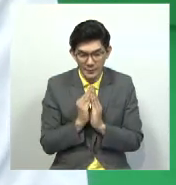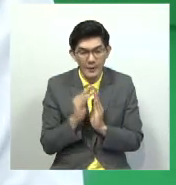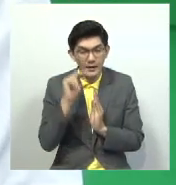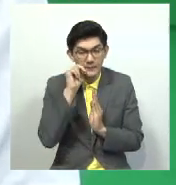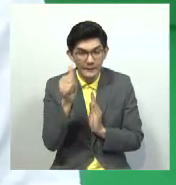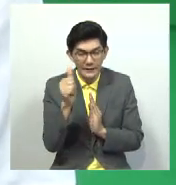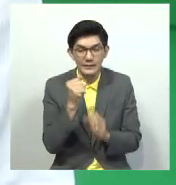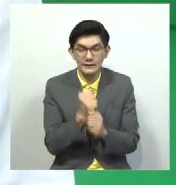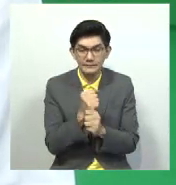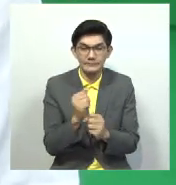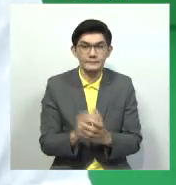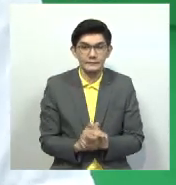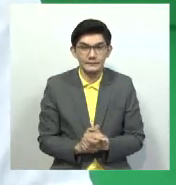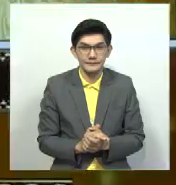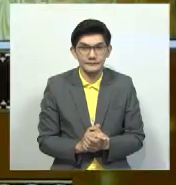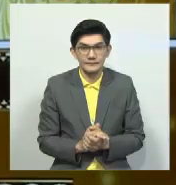ำนะครับ